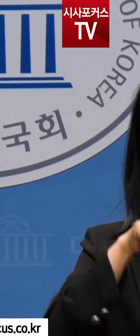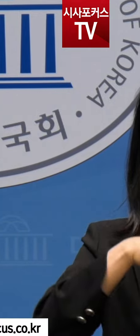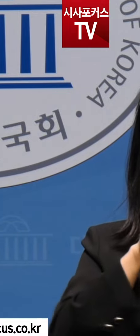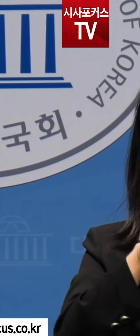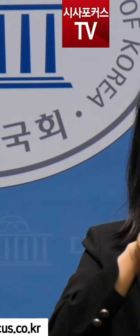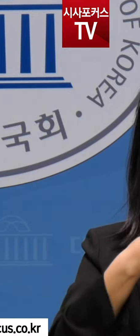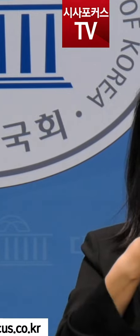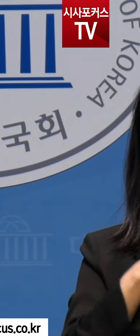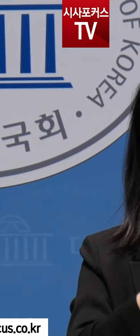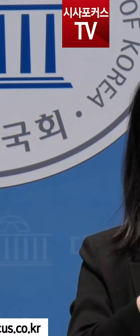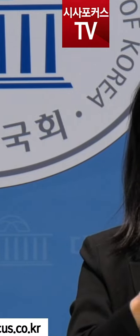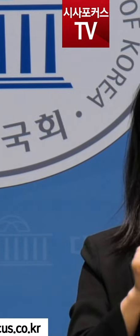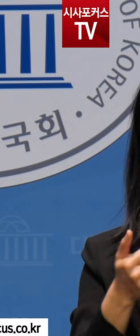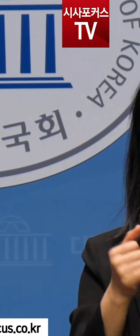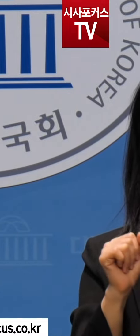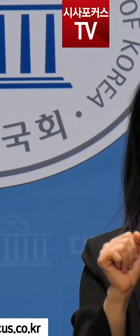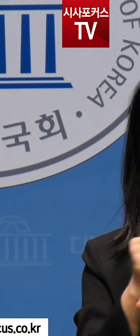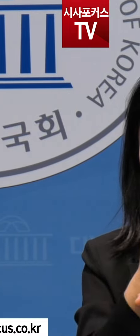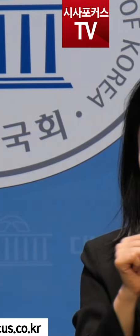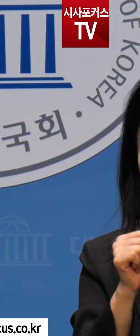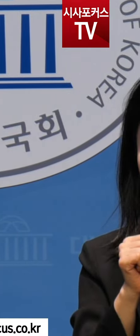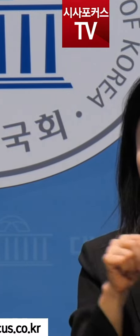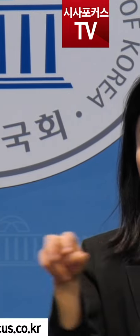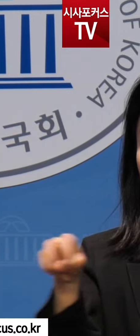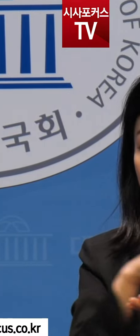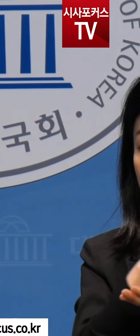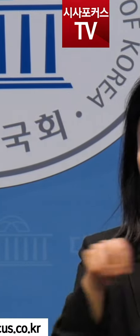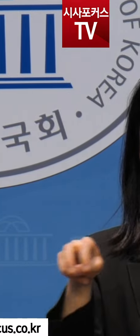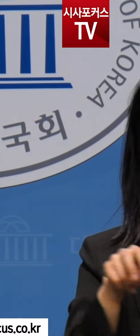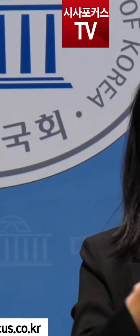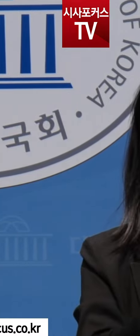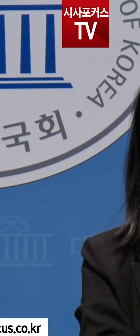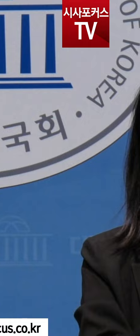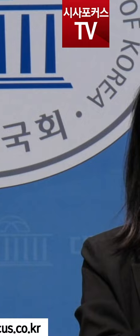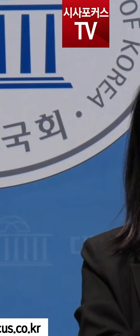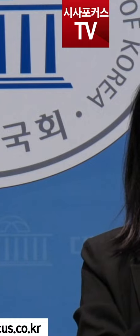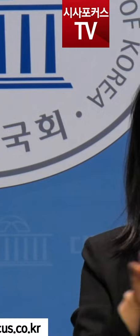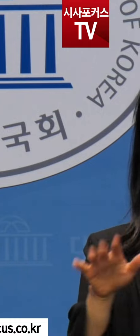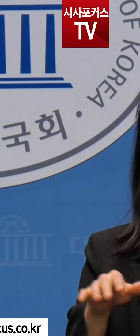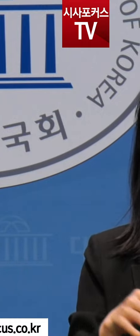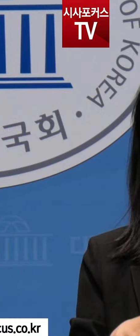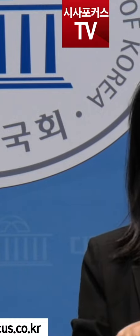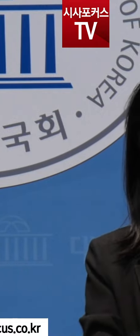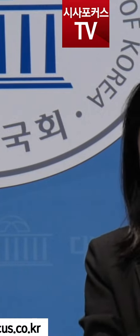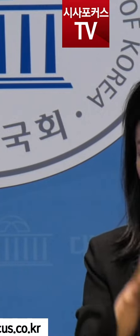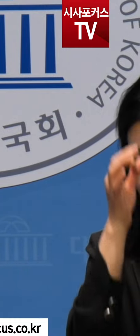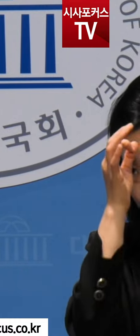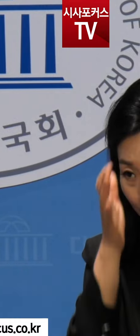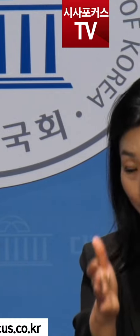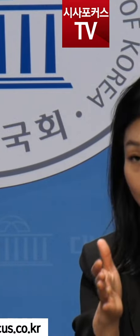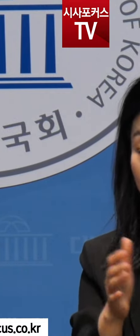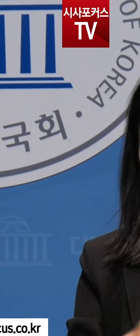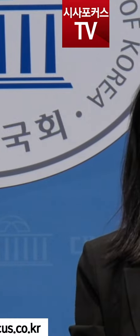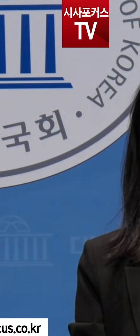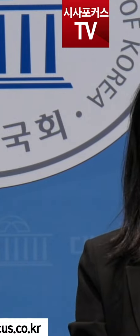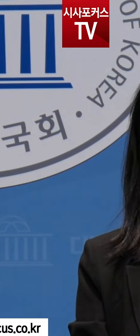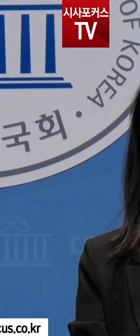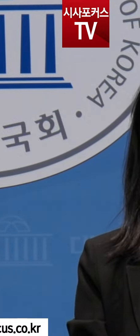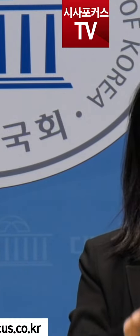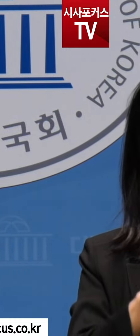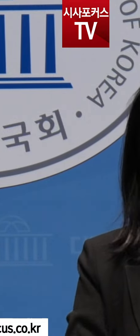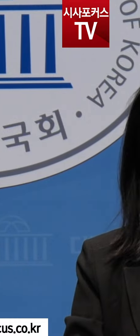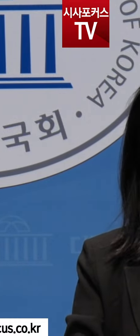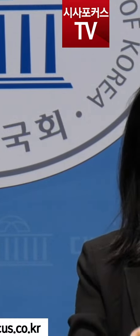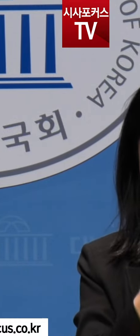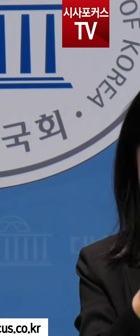주고받은 주식거래 문제 메시지를 보면 민모가 번거롭게 해드려 죄송하고 매도 타이밍은 제가